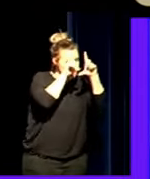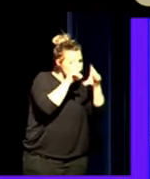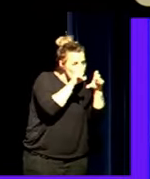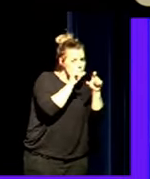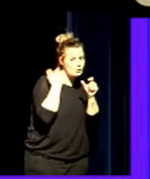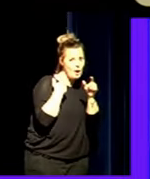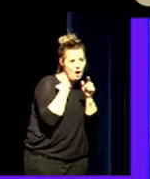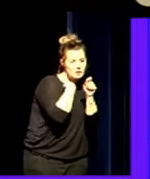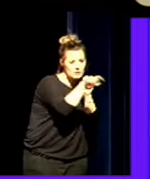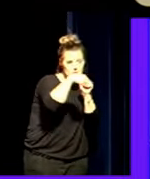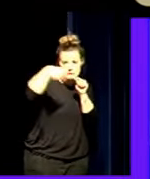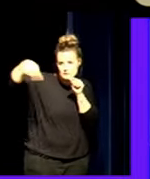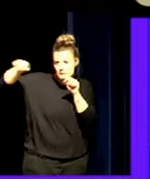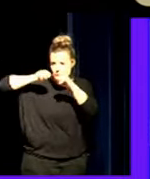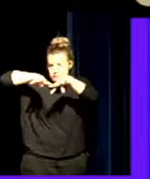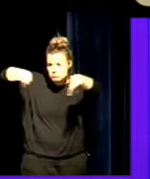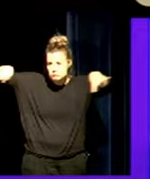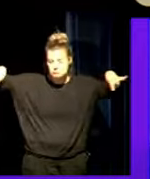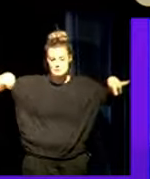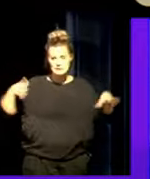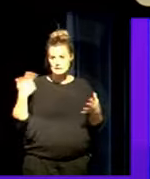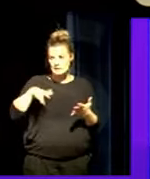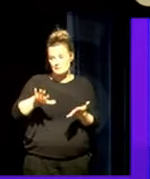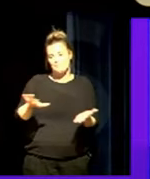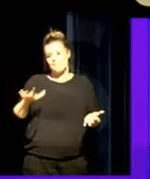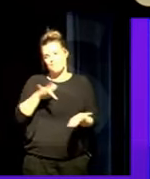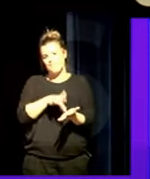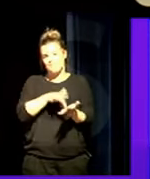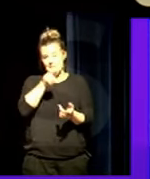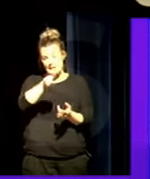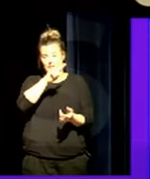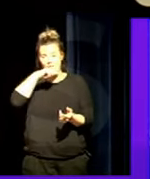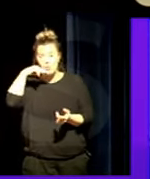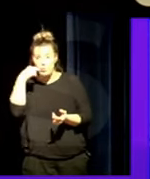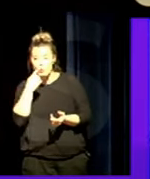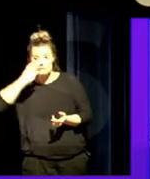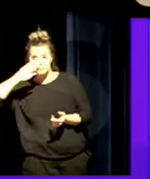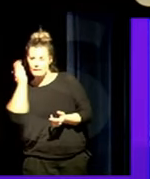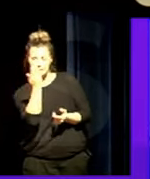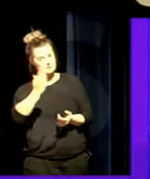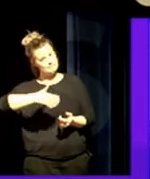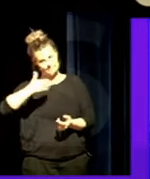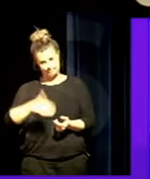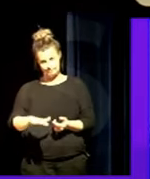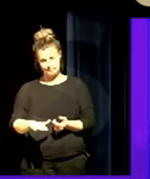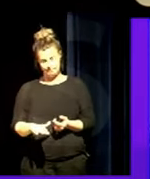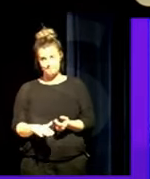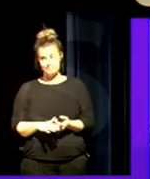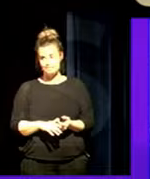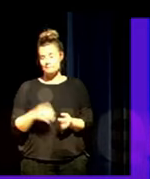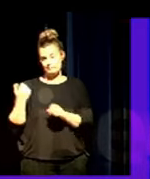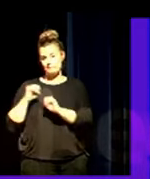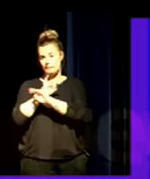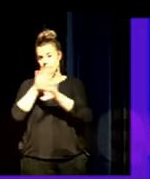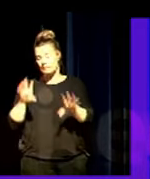pasatzen direnean, eta ja, orduan, eragiten duen mina asko zere handiagoa da. Alde bat egiten ezaldetik, klaro, dakan edapena